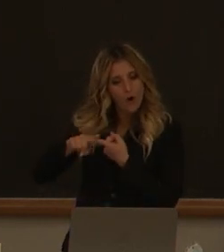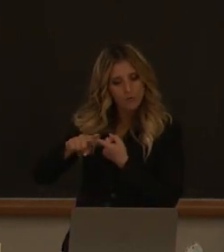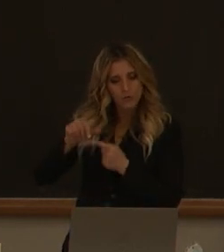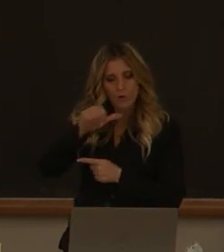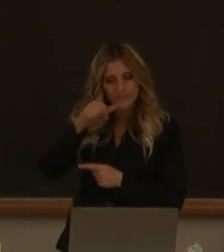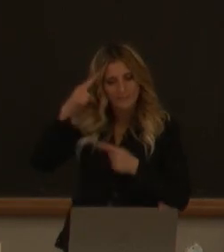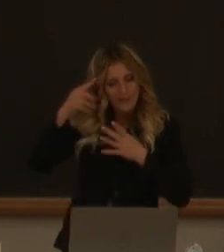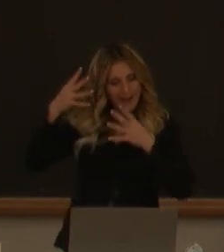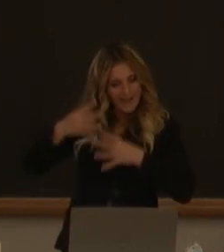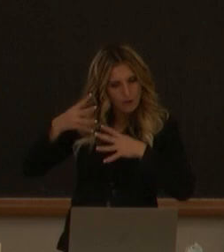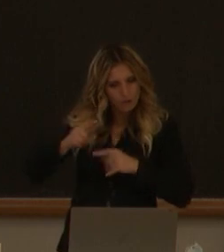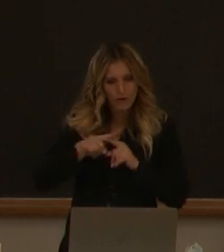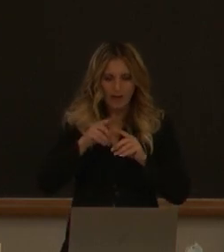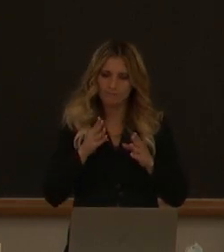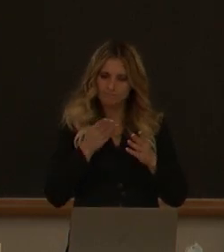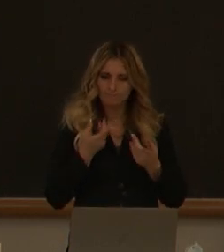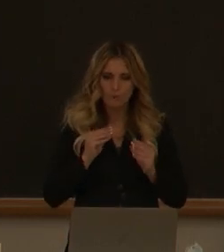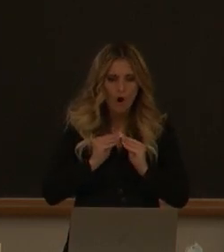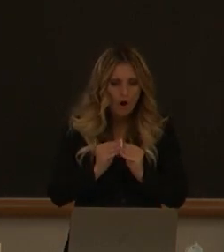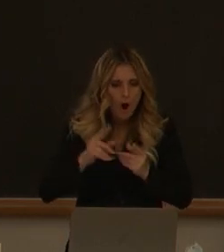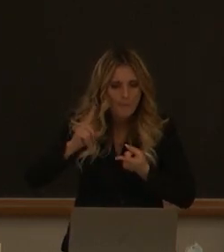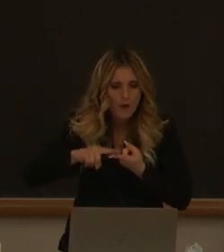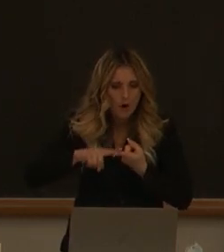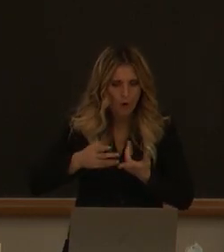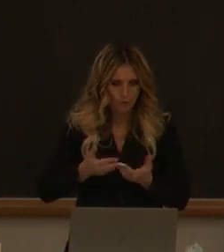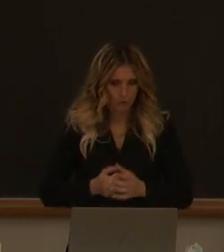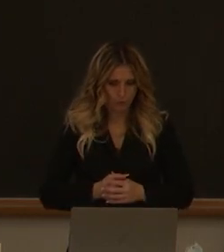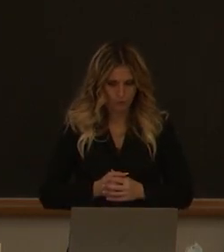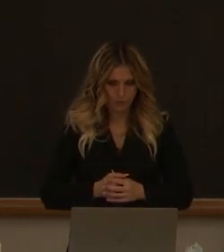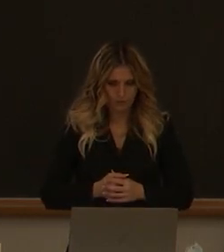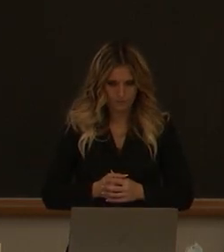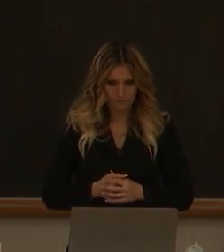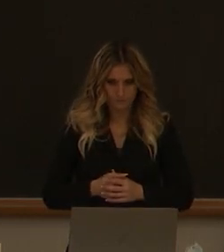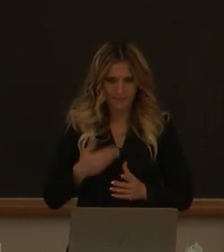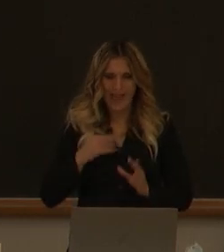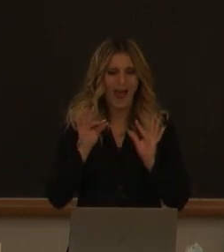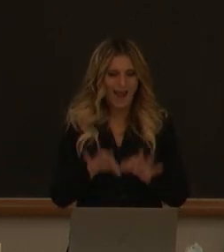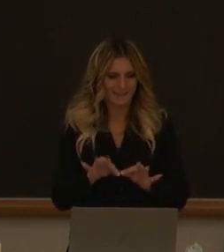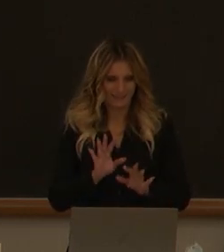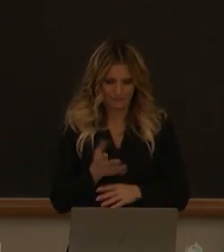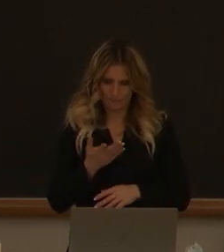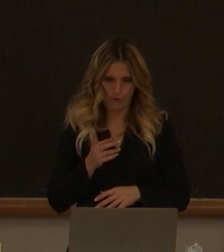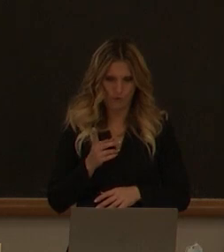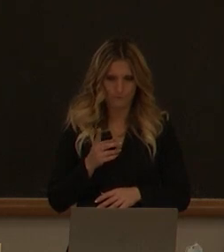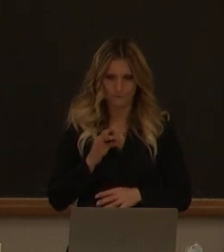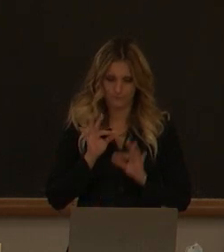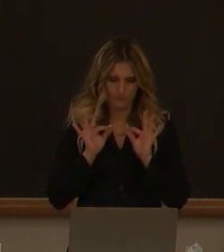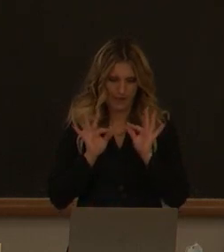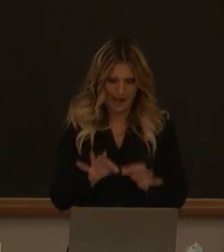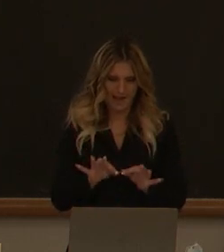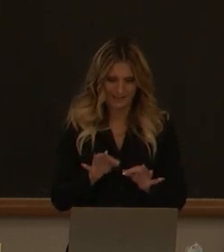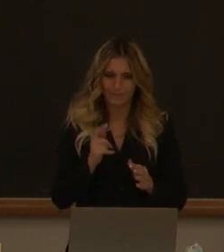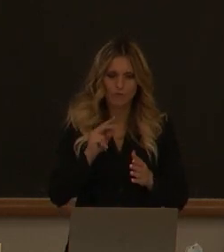di modelli di produzione e di consumo sostenibili. Arrivo al tema centrale della mia